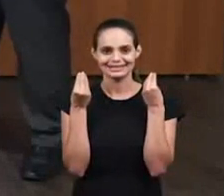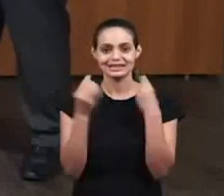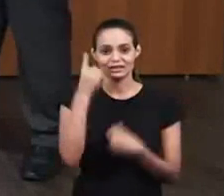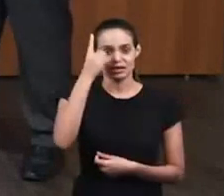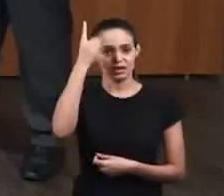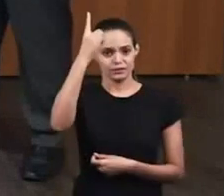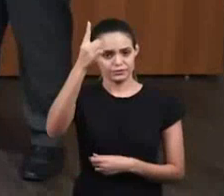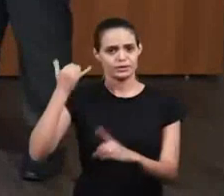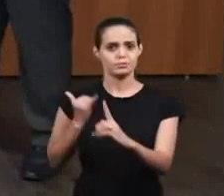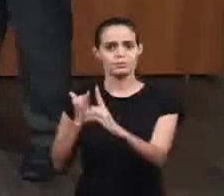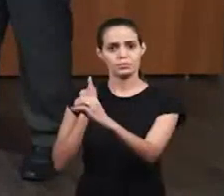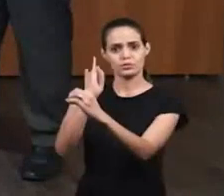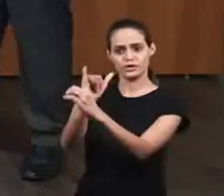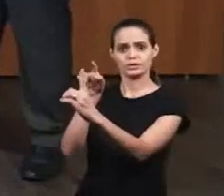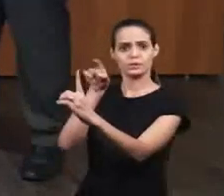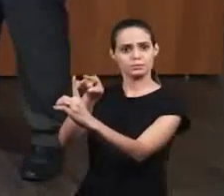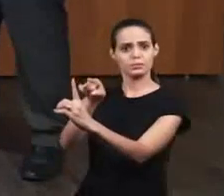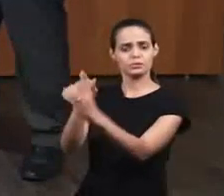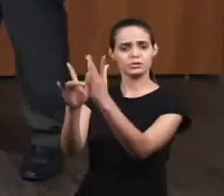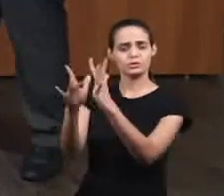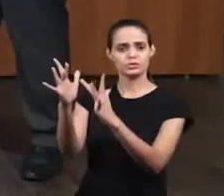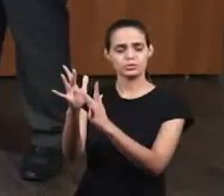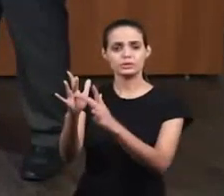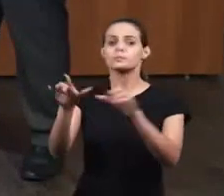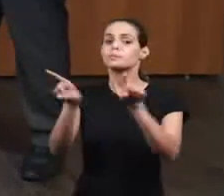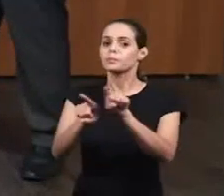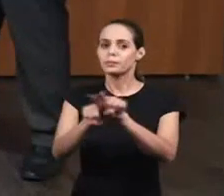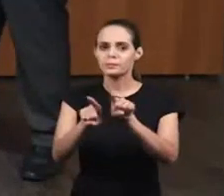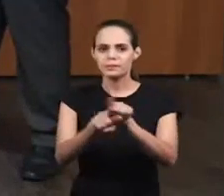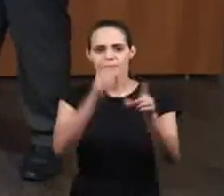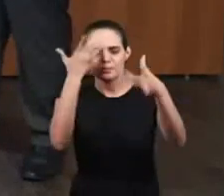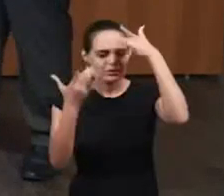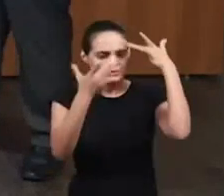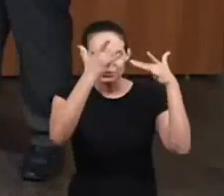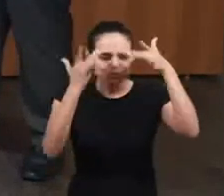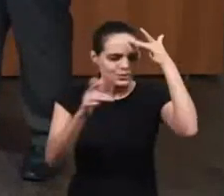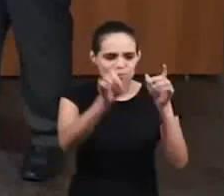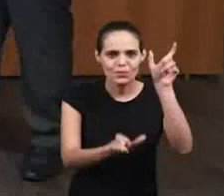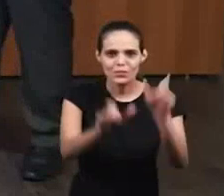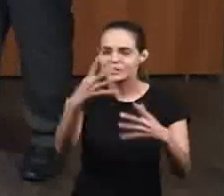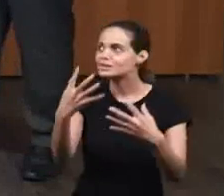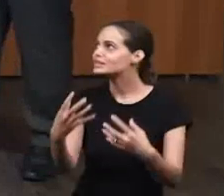hören, um die Tränen abzutrocknen, zu antworten.